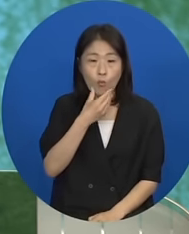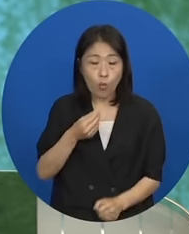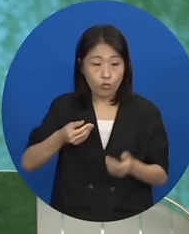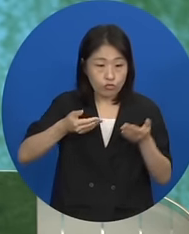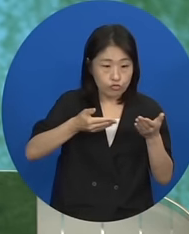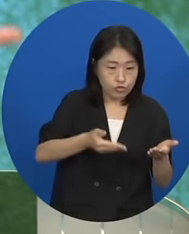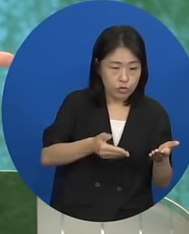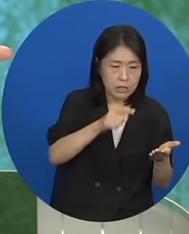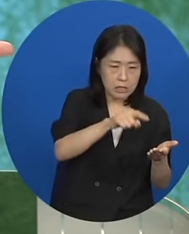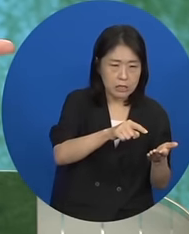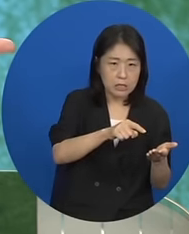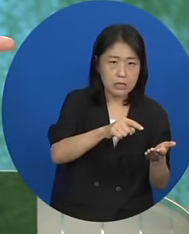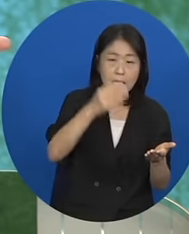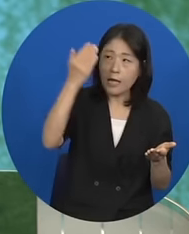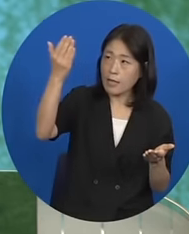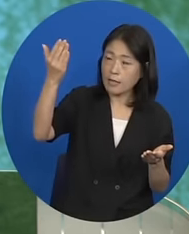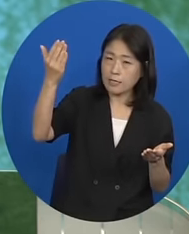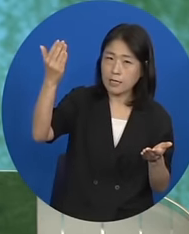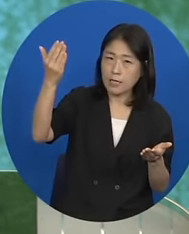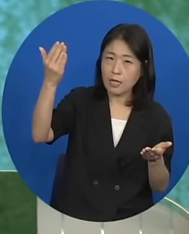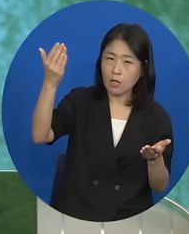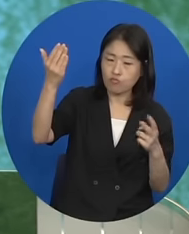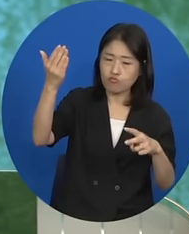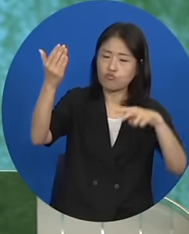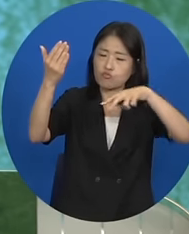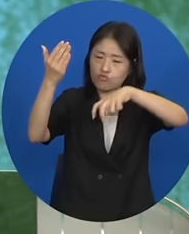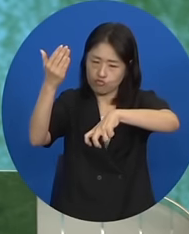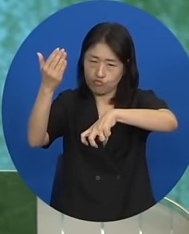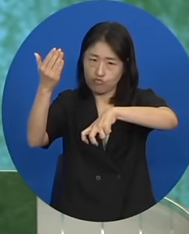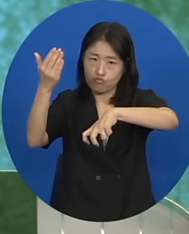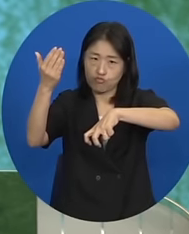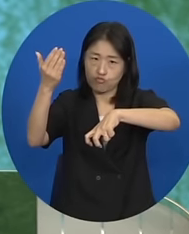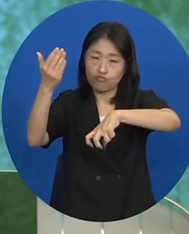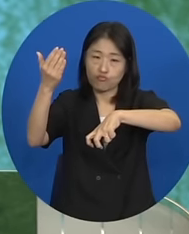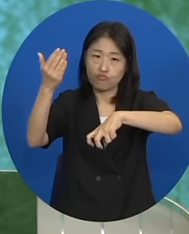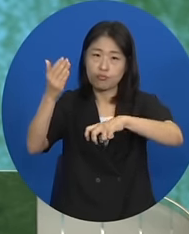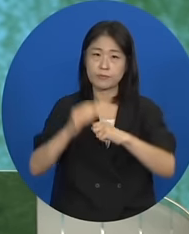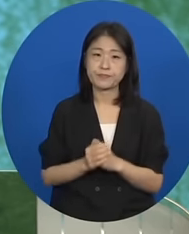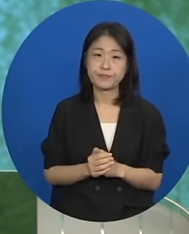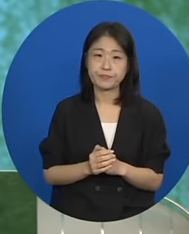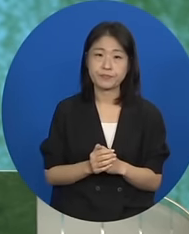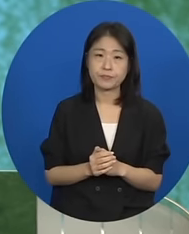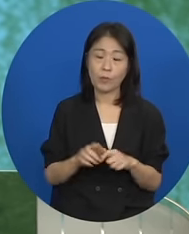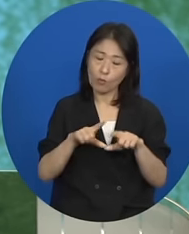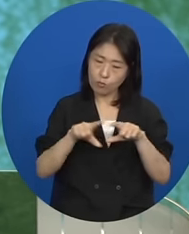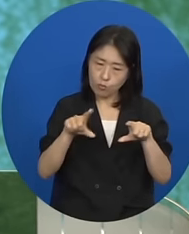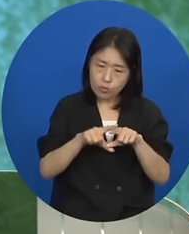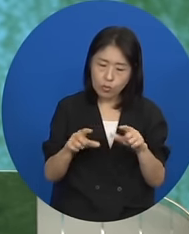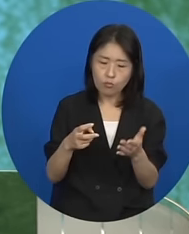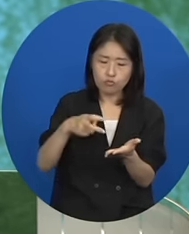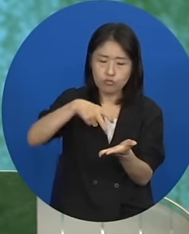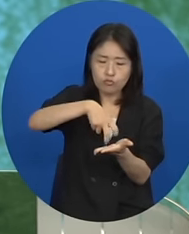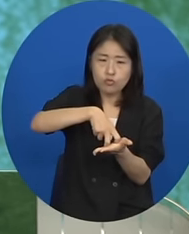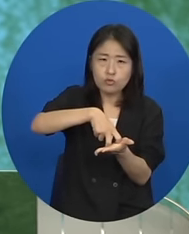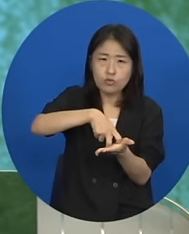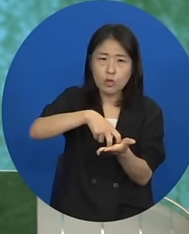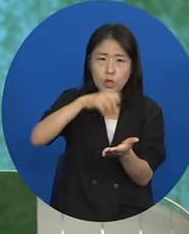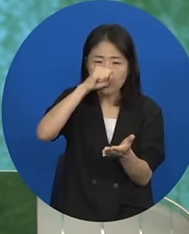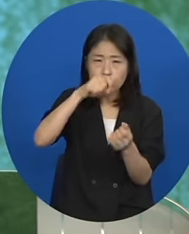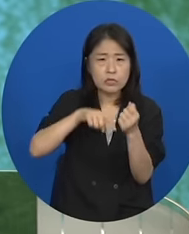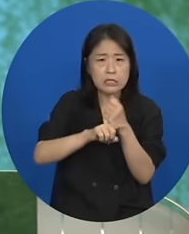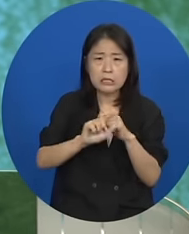누구에게 하나님께 보통 무릎을 꿇는다는 것은 별로 좋은 의미가 아니잖아요 그죠